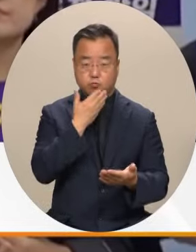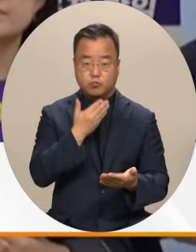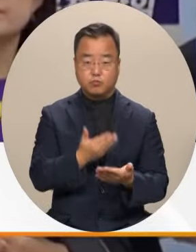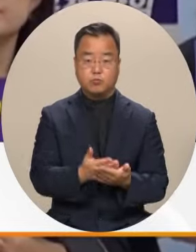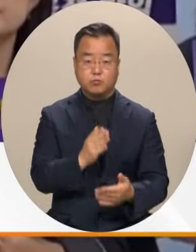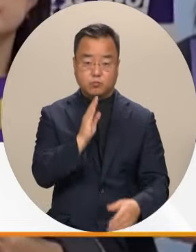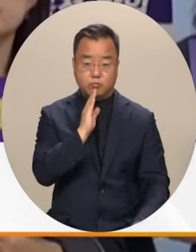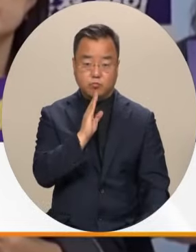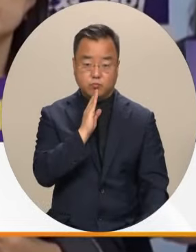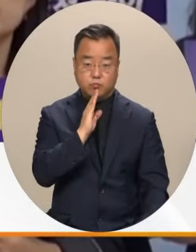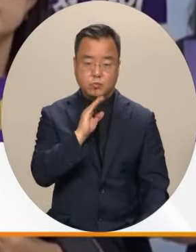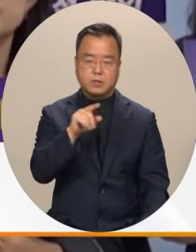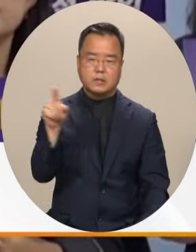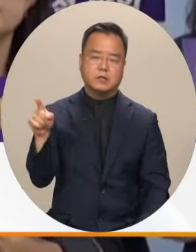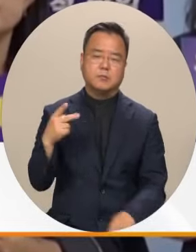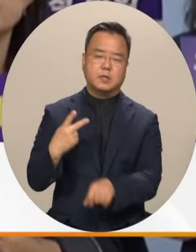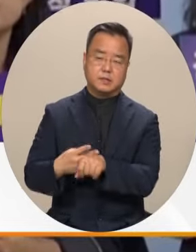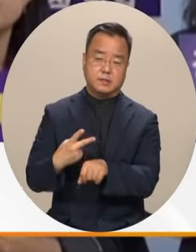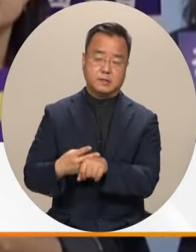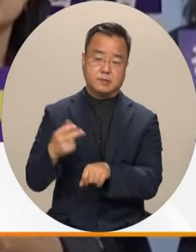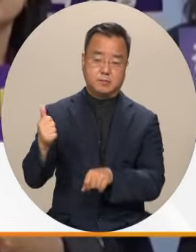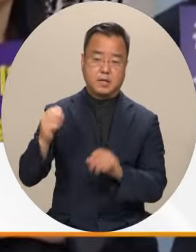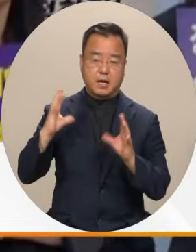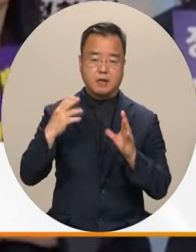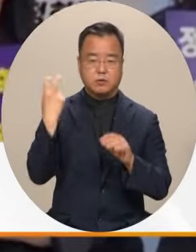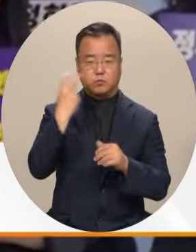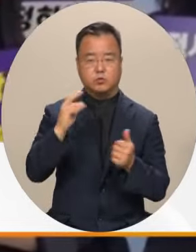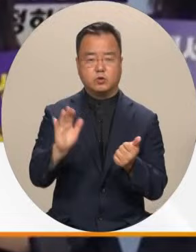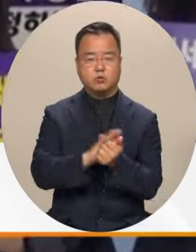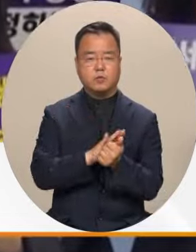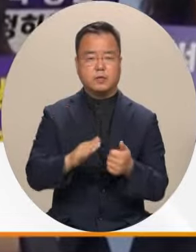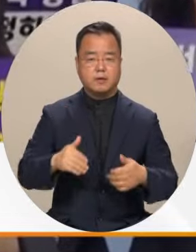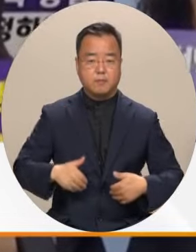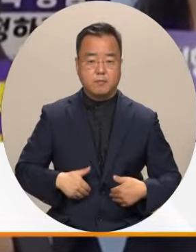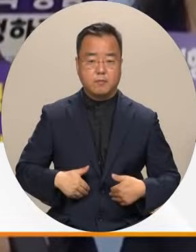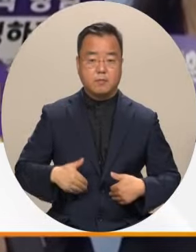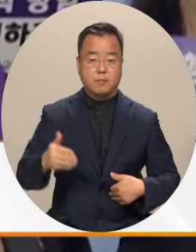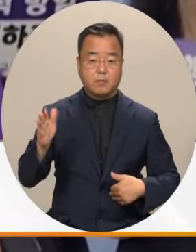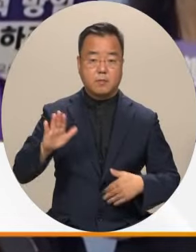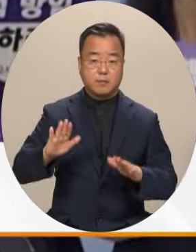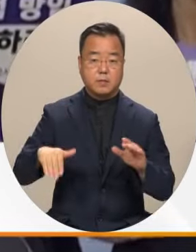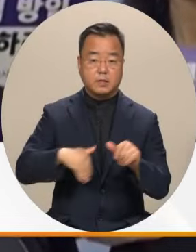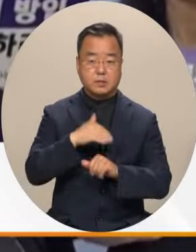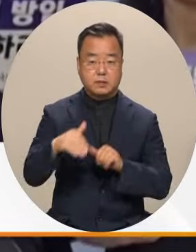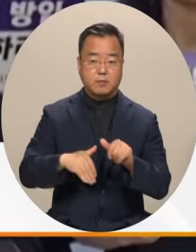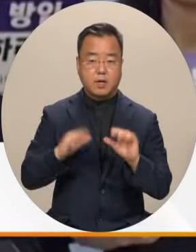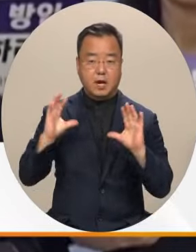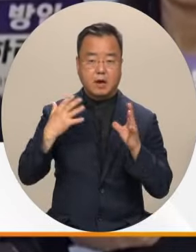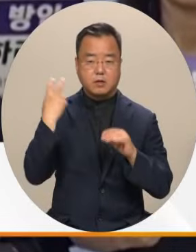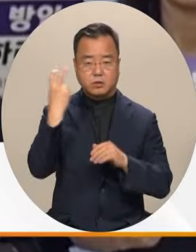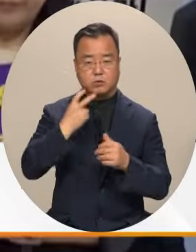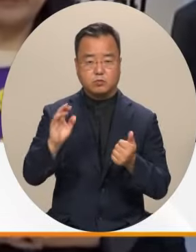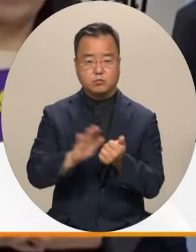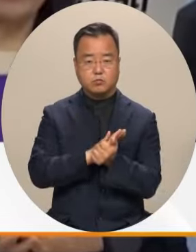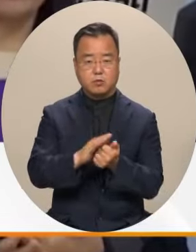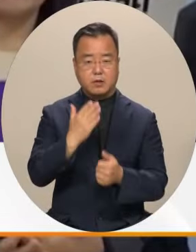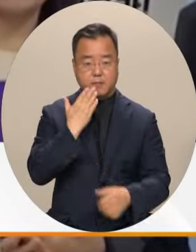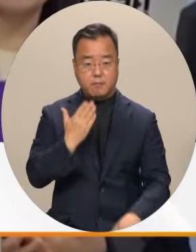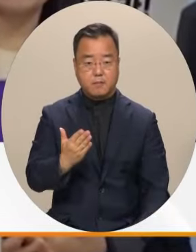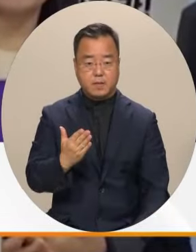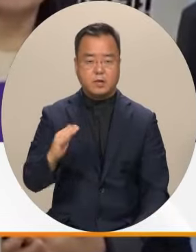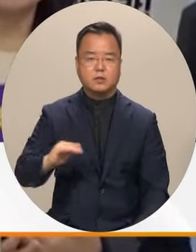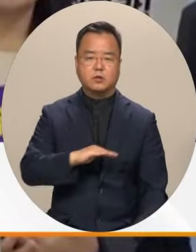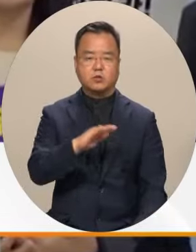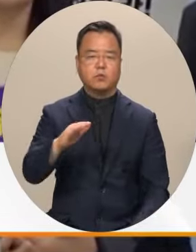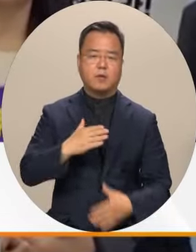중요합니다 그분들이 아이들을 지켜 주셔야 되니깐요 하지만 현실은 저희 아이들을 지켜주고 있나요 저희도